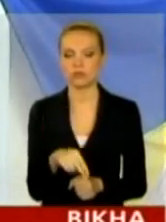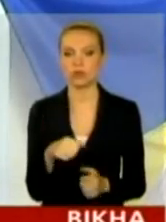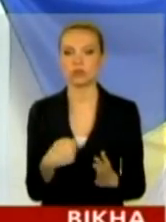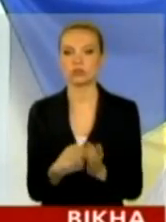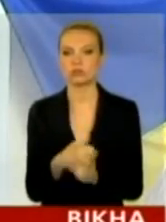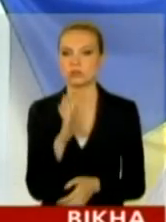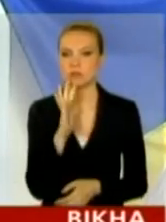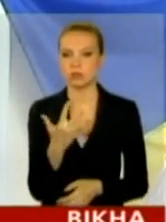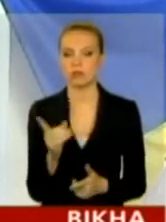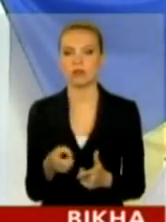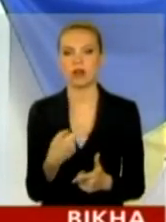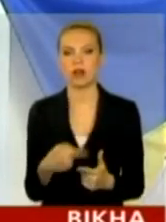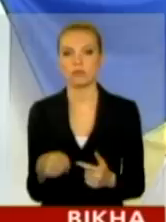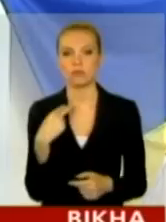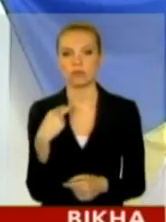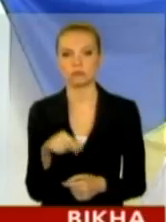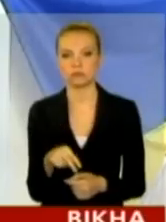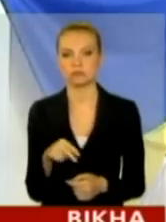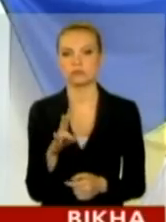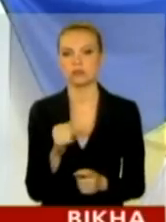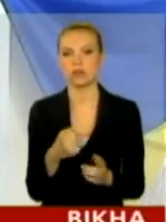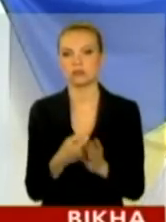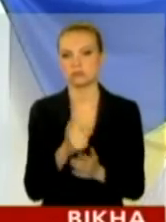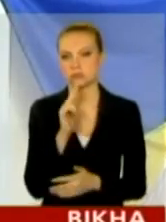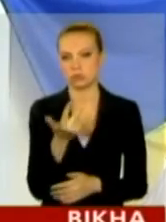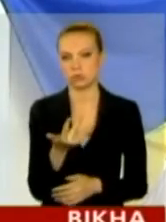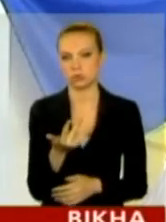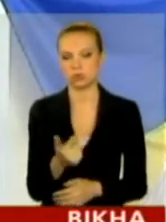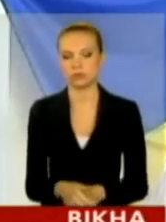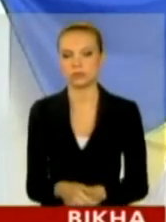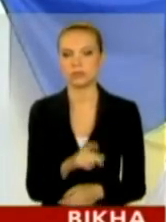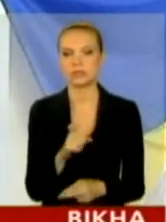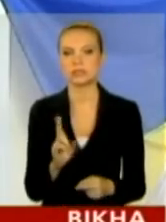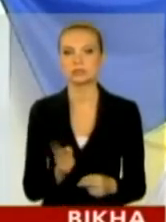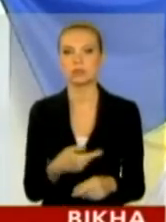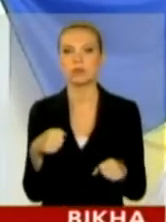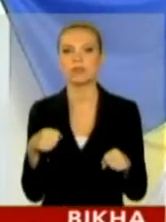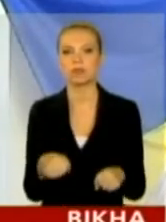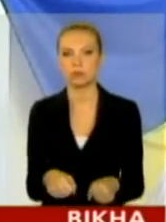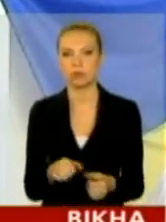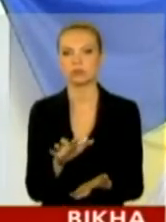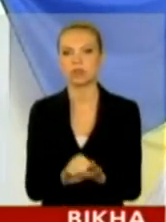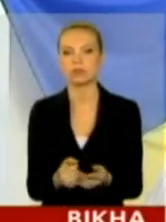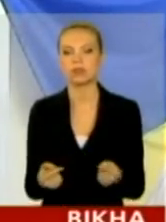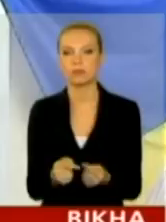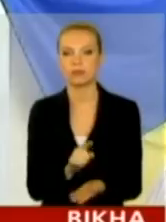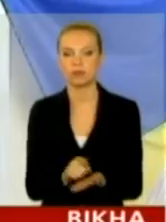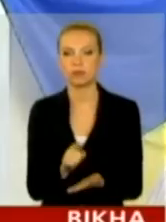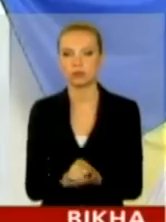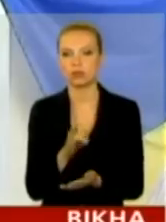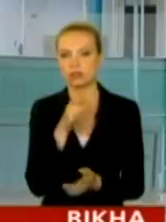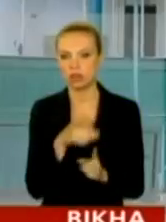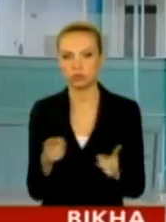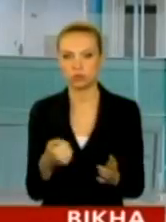до 5 років або позбавлення волі на строк до 3 років. З позбавленням права обіймати певні посади на строк